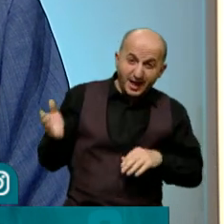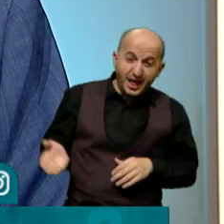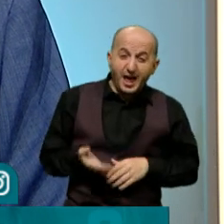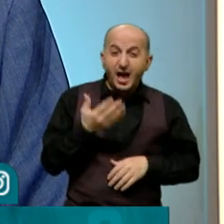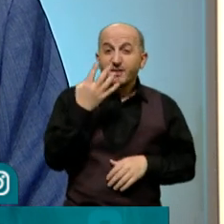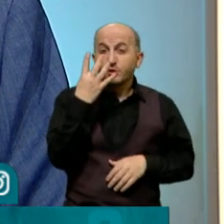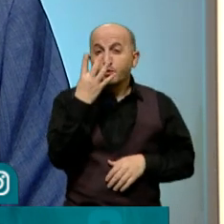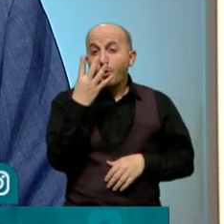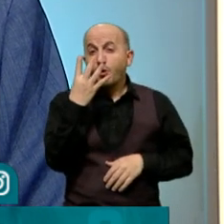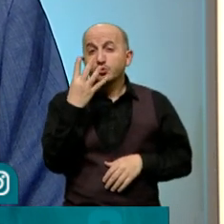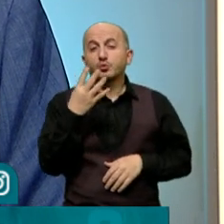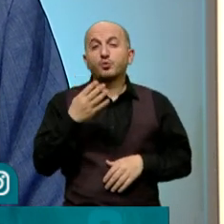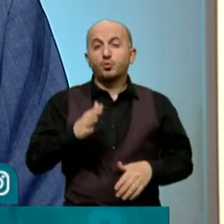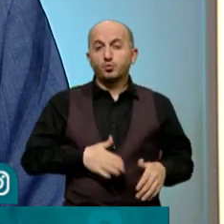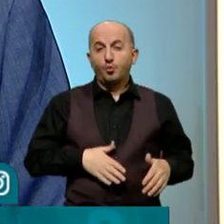en az